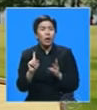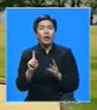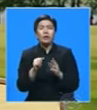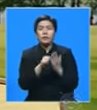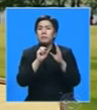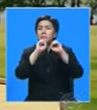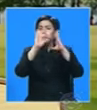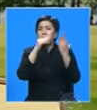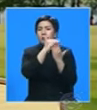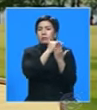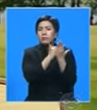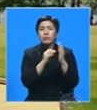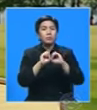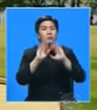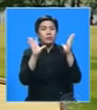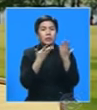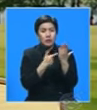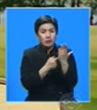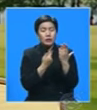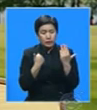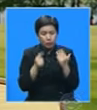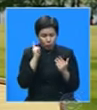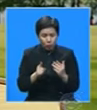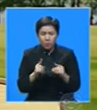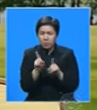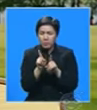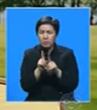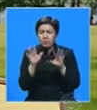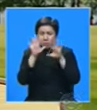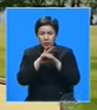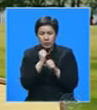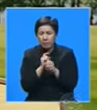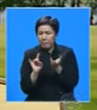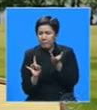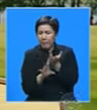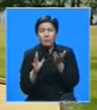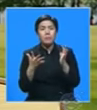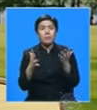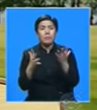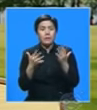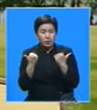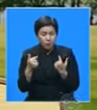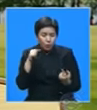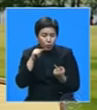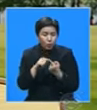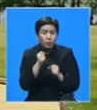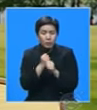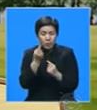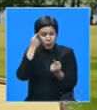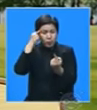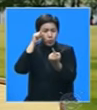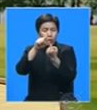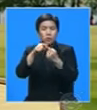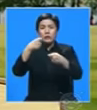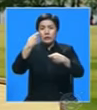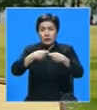จนแล้วก็ไม่ถูกนำมาใช้ทำให้เกิดความไม่เป็นประสิทธิภาพนะครับไม่มีผลสำเร็จเท่าที่คว